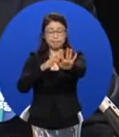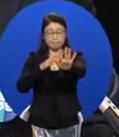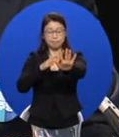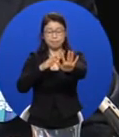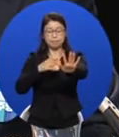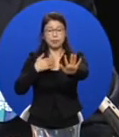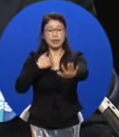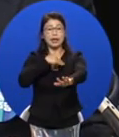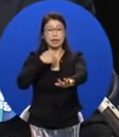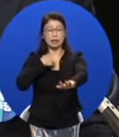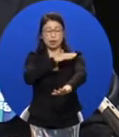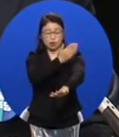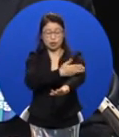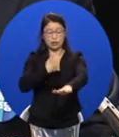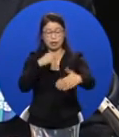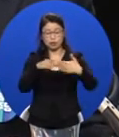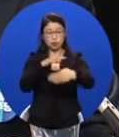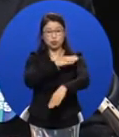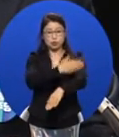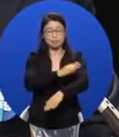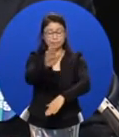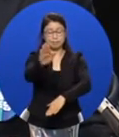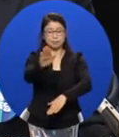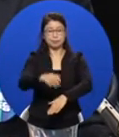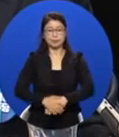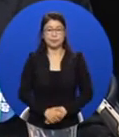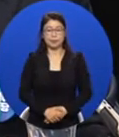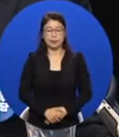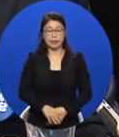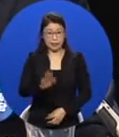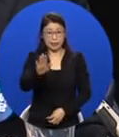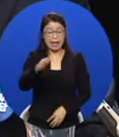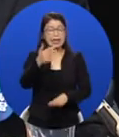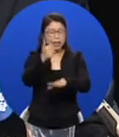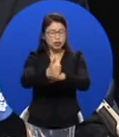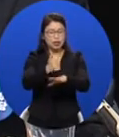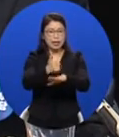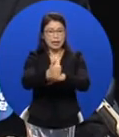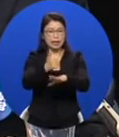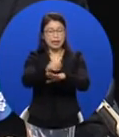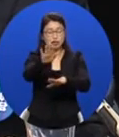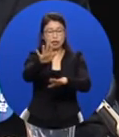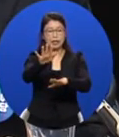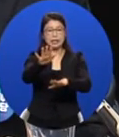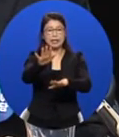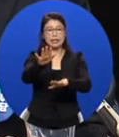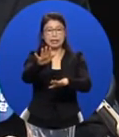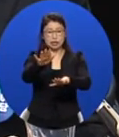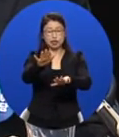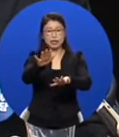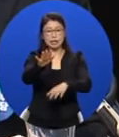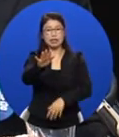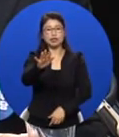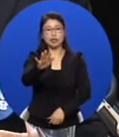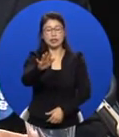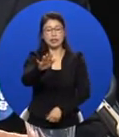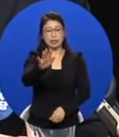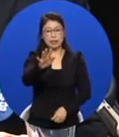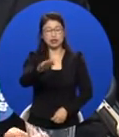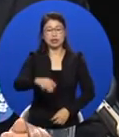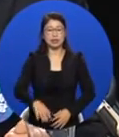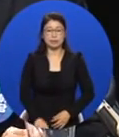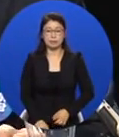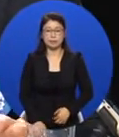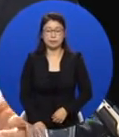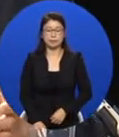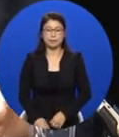제가 주도권을 갖고 있기 때문에 예, 이야기하시고 그리고 잠깐만요. 나중에 말씀하십시오. 앞으로 저도 예, 제가 말씀하실 때 그만하라고 하면 그만하셔야